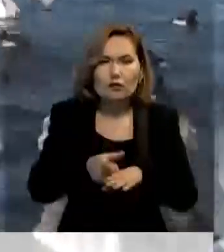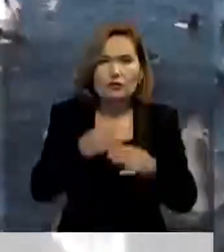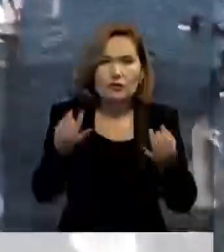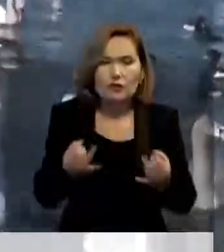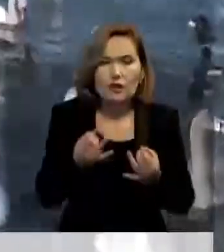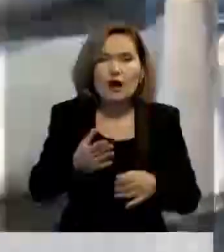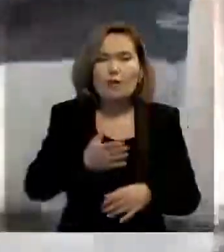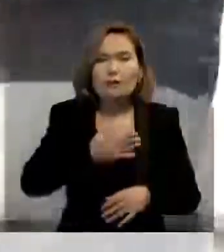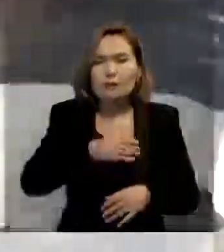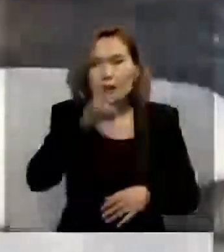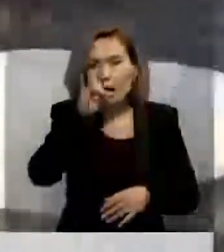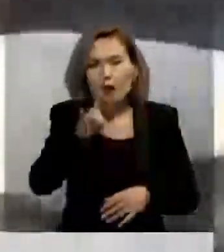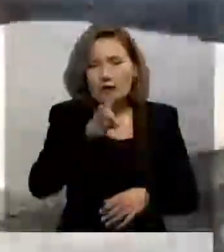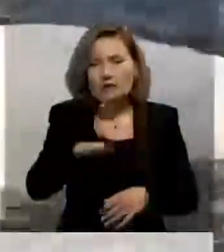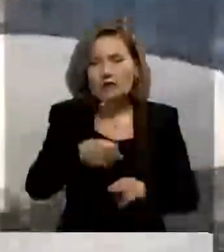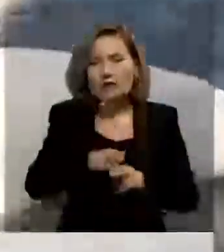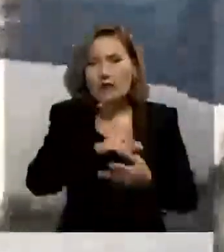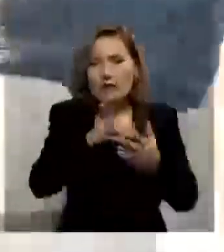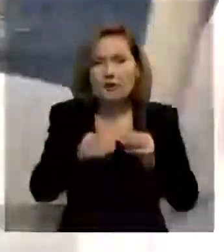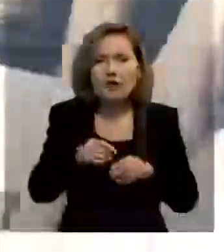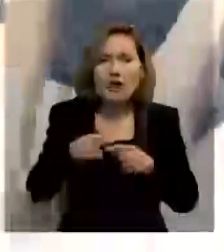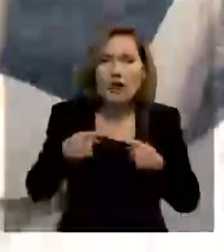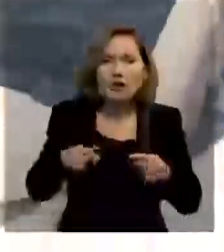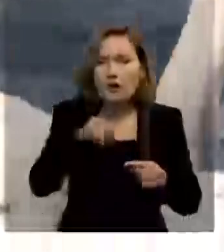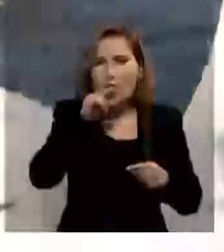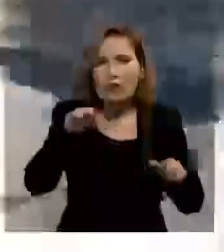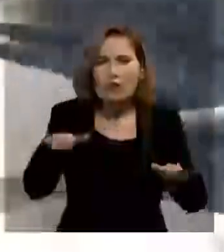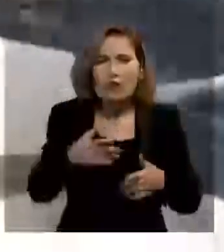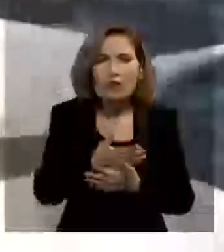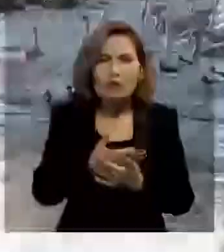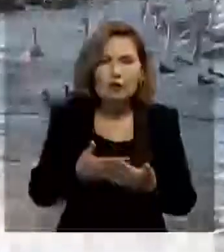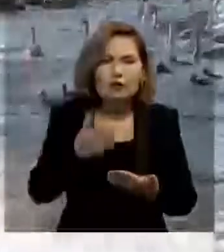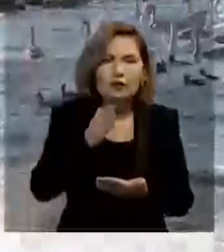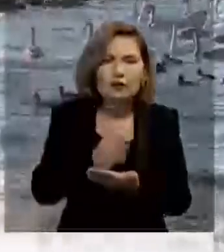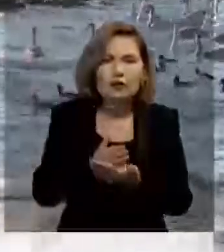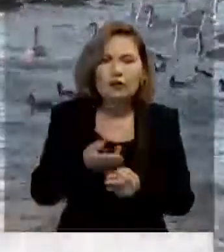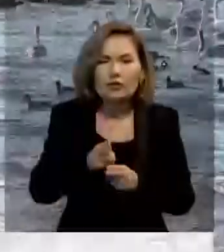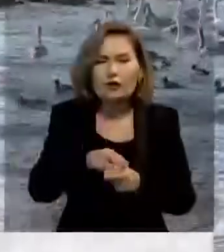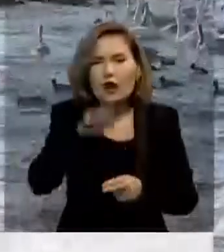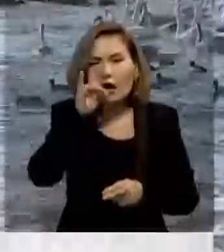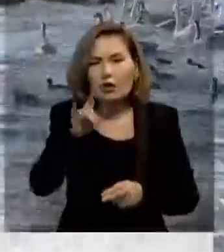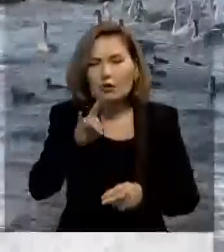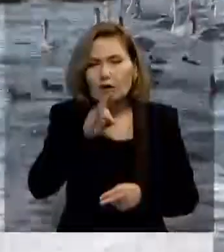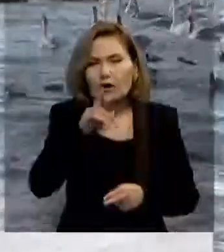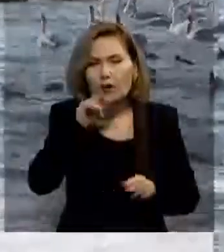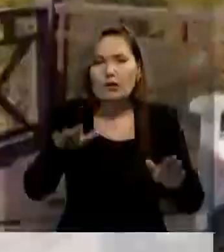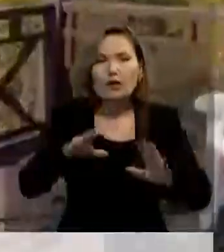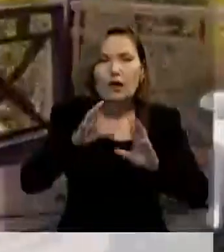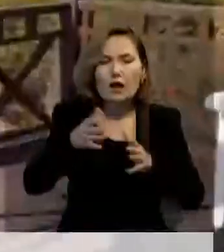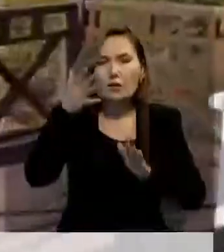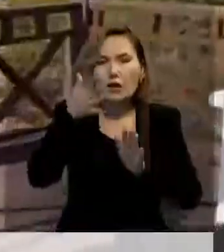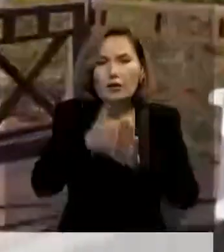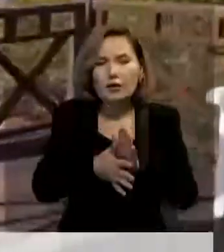Биздин элде аккуудун сыбырлак, суңкулдак жана киши дейтин түрлөрү де кездесетин болгон. Казакстанда кустар элемин зерттеп